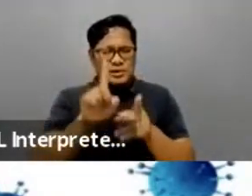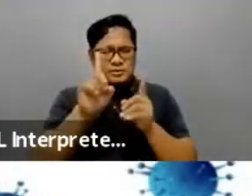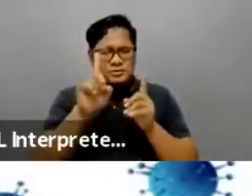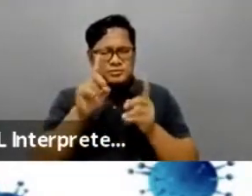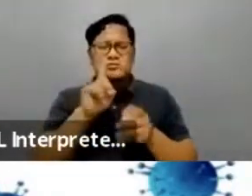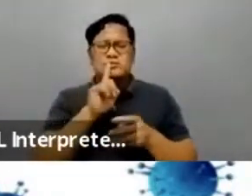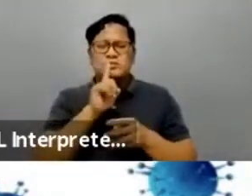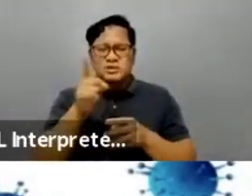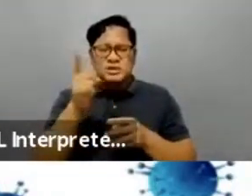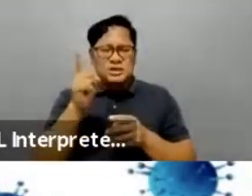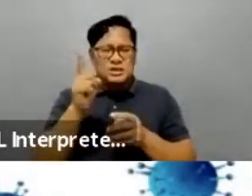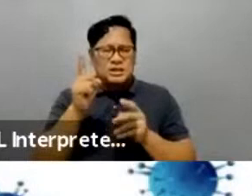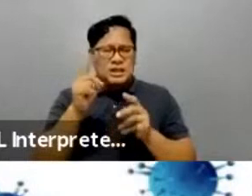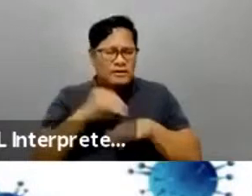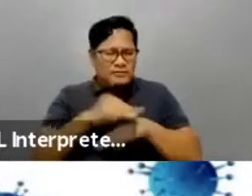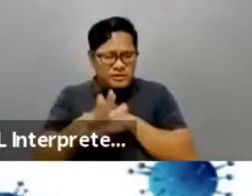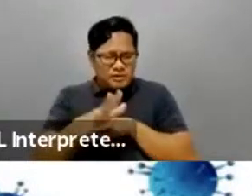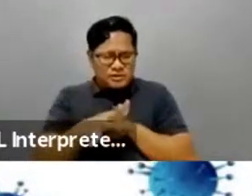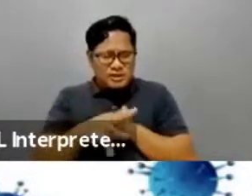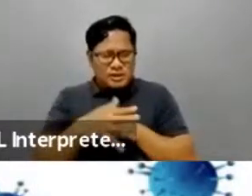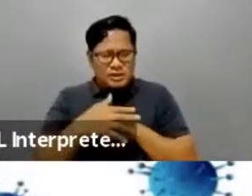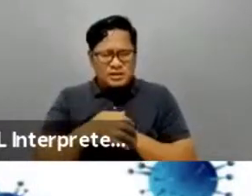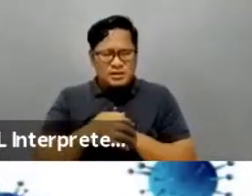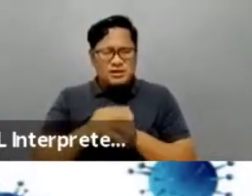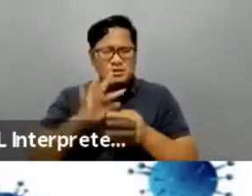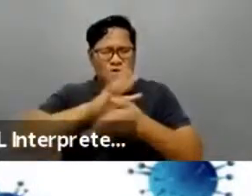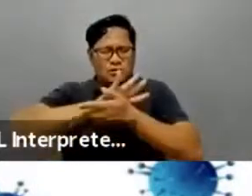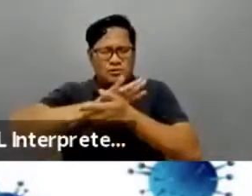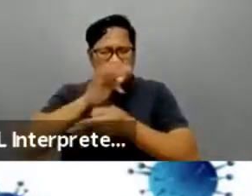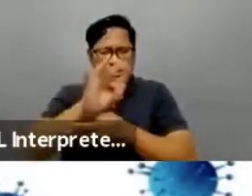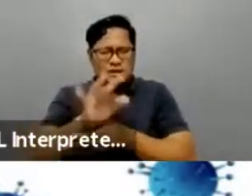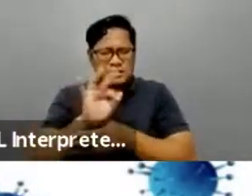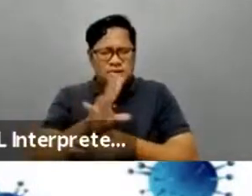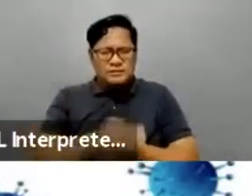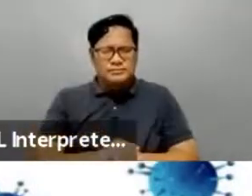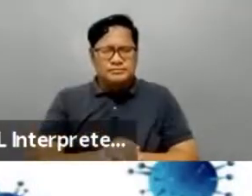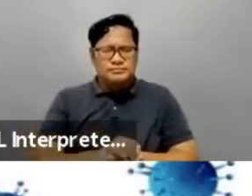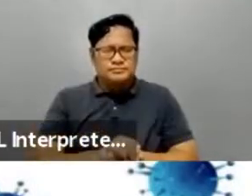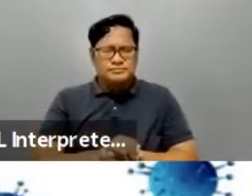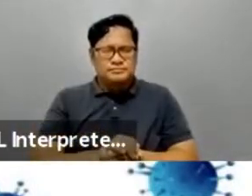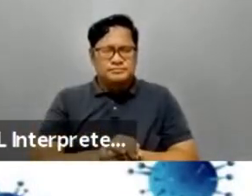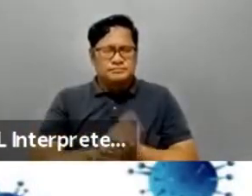na naapektuhan ng COVID crisis. Pero